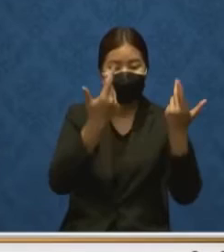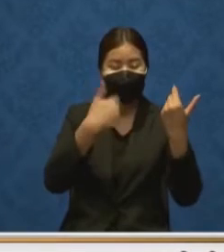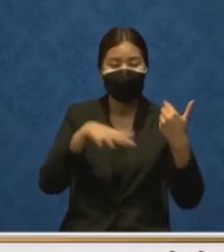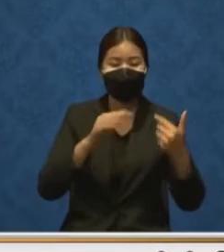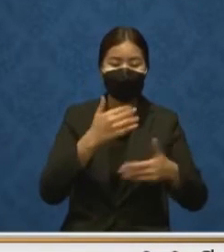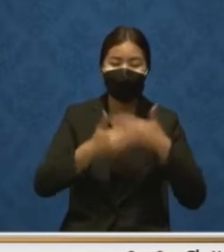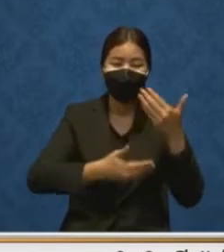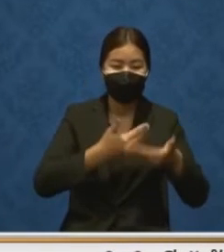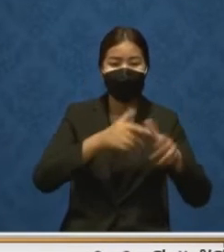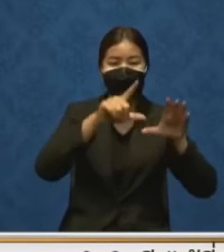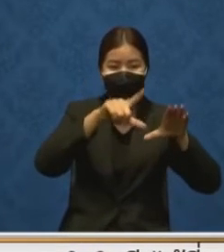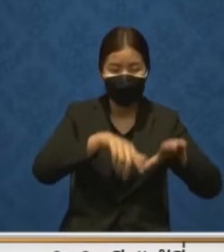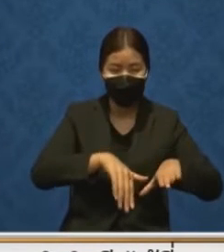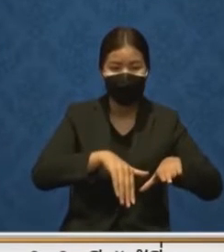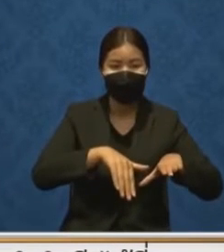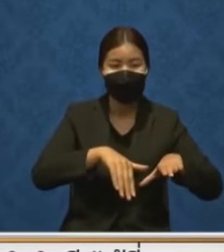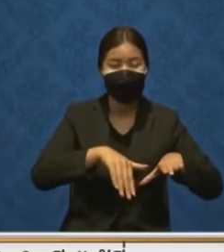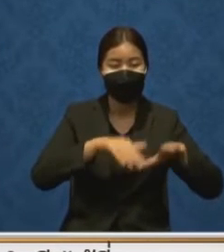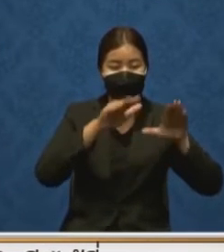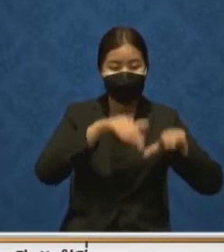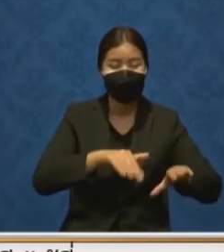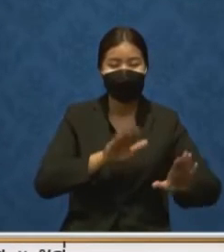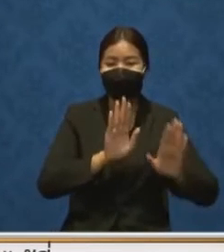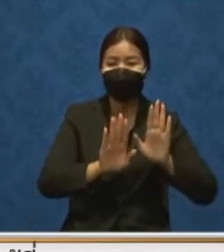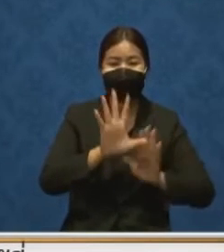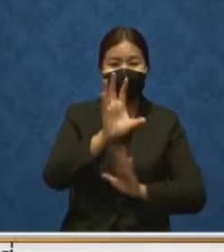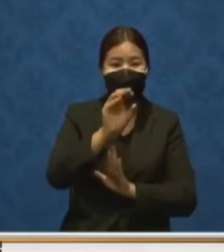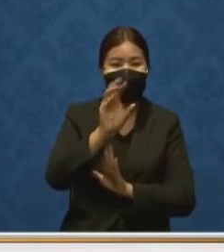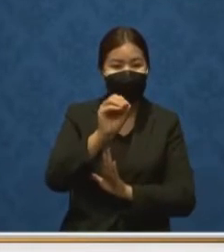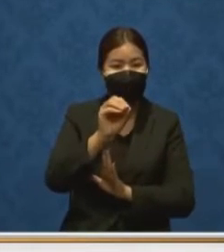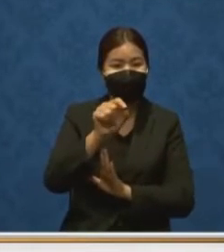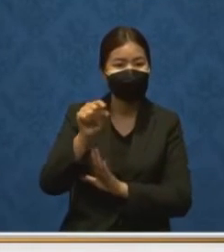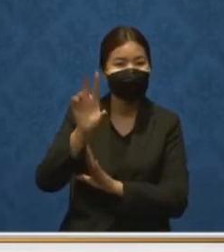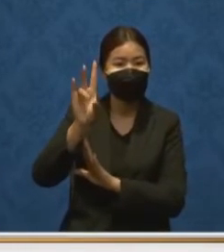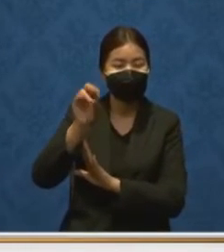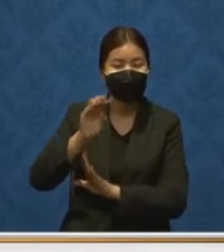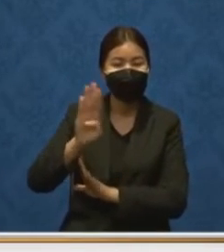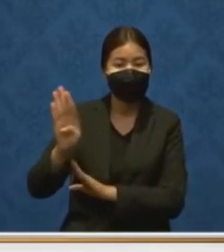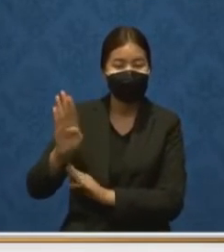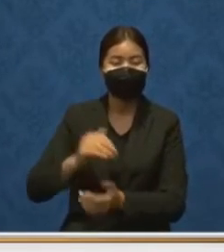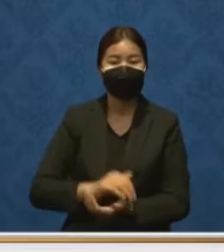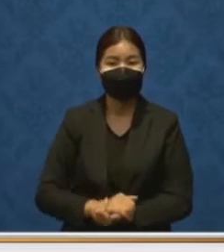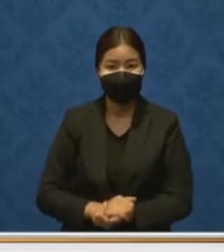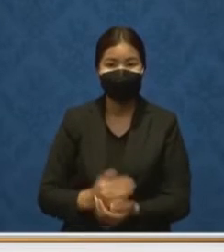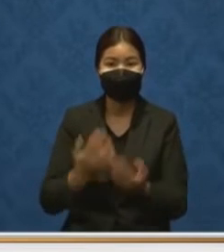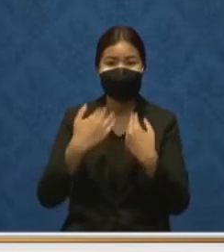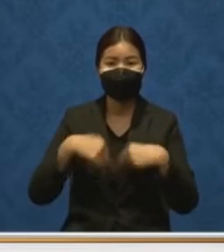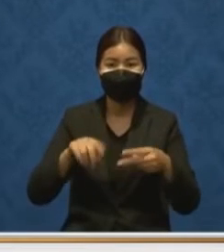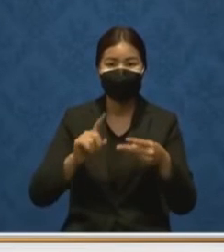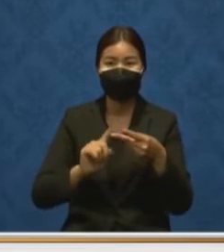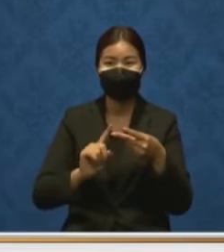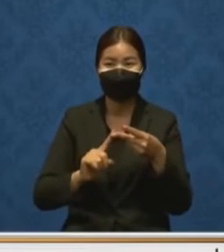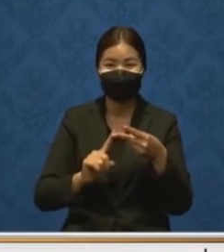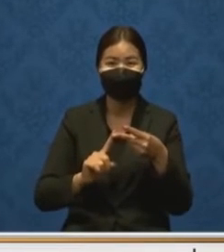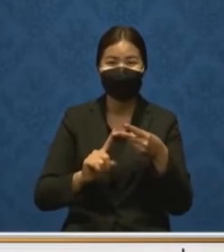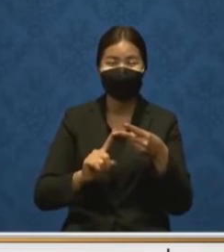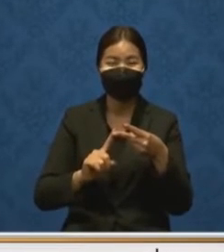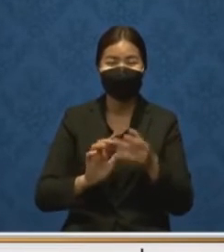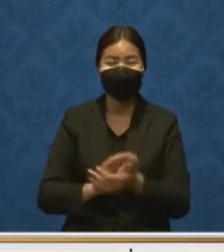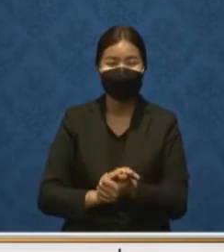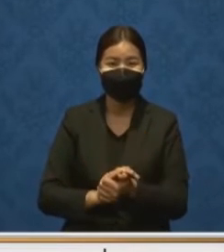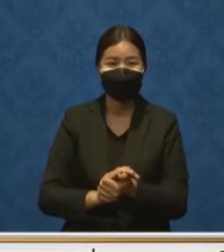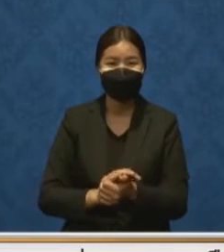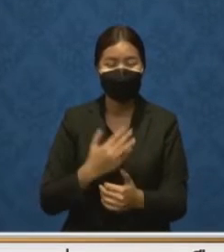าราคาตลาด 20-50 บาต่อกระสอบอันที่สองที่น่าเป็ห่วงก็คือว่า